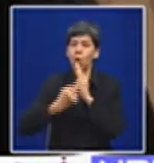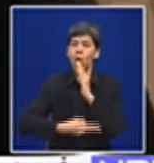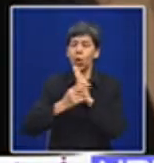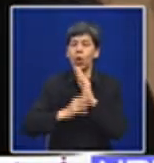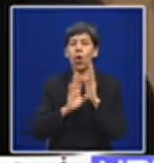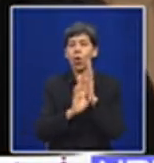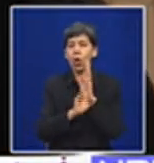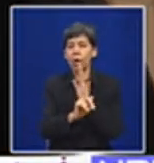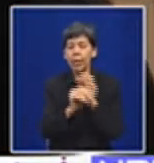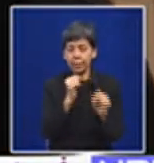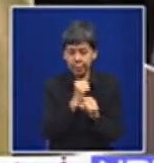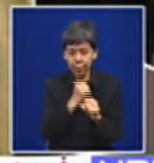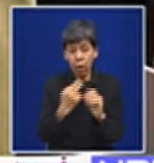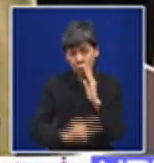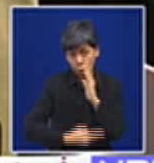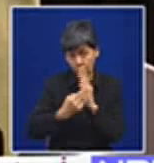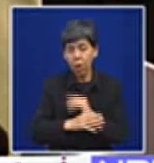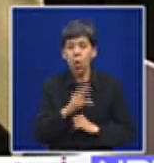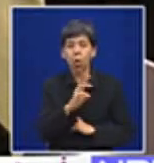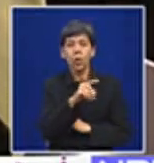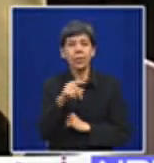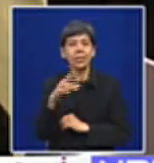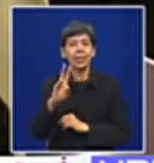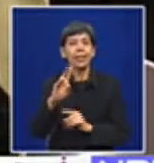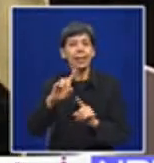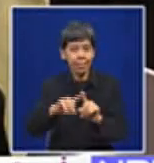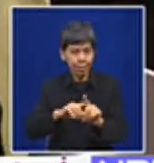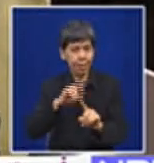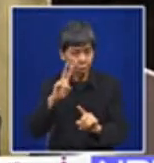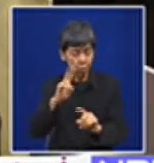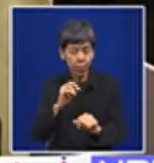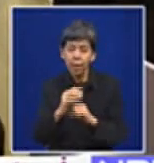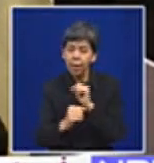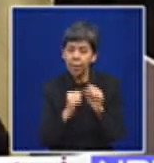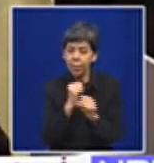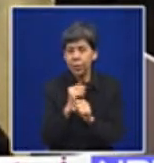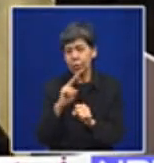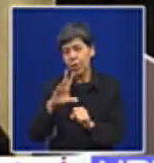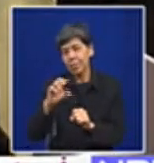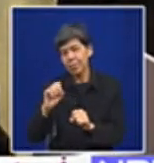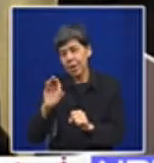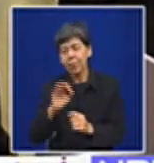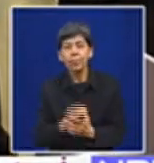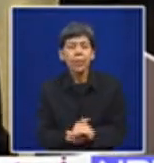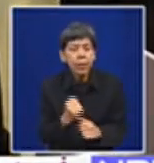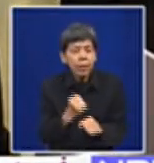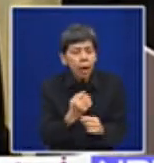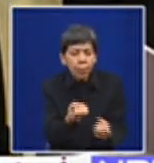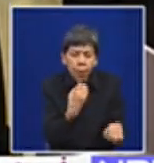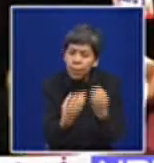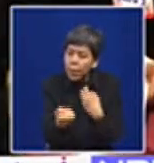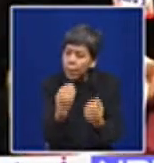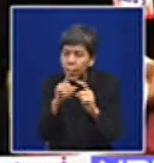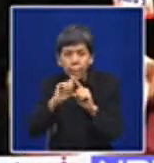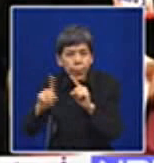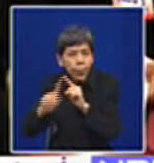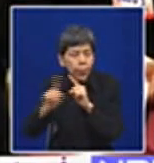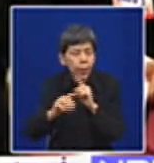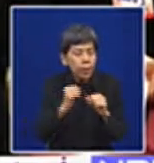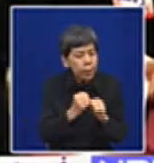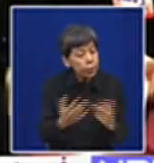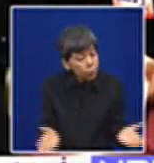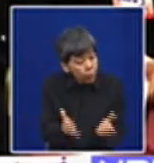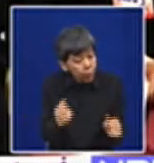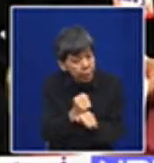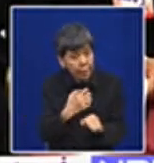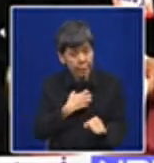จังหวัดขอนแก่นซึ่งจัดขึ้นระหว่างวันที่6ถึง7กุมภาพันธ์2559เพื่อรับฟังความคิดเห็นและส่งเสริม